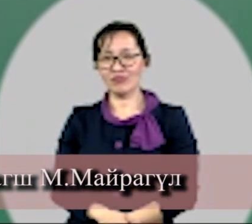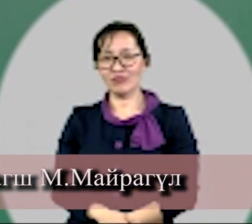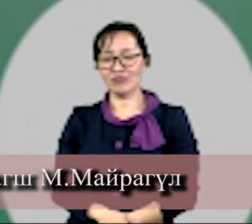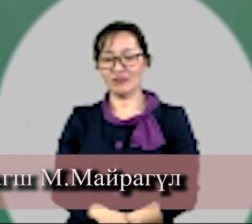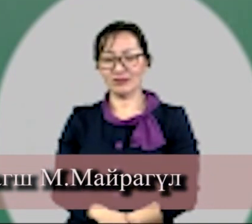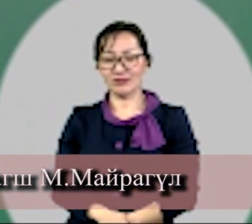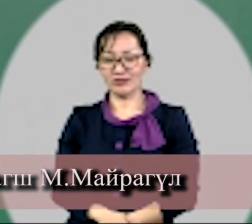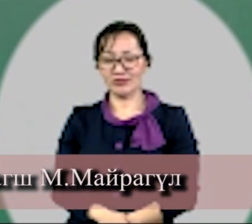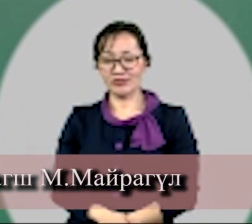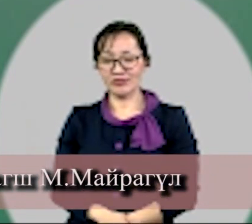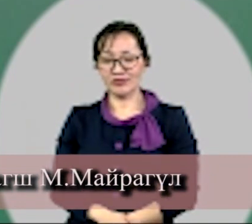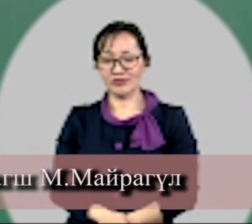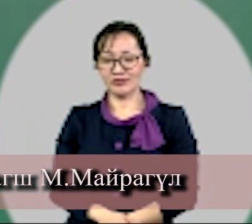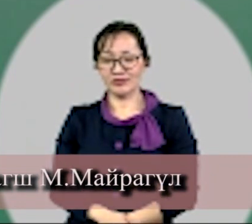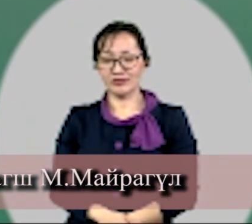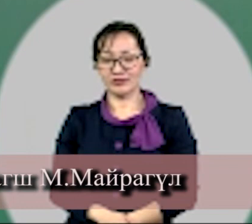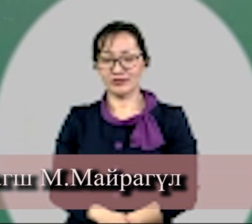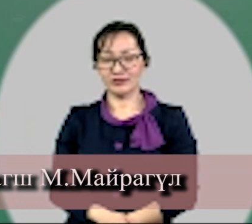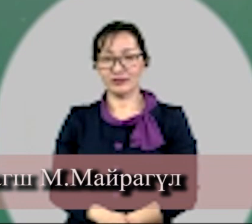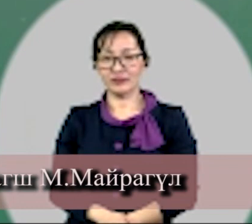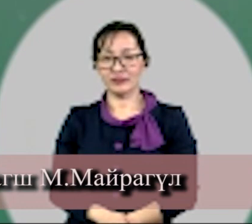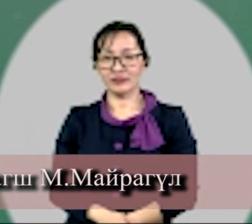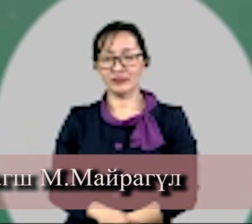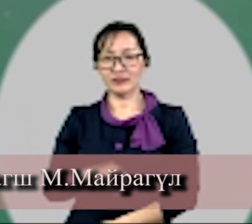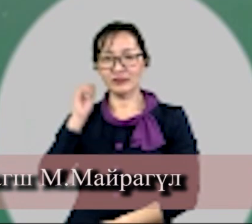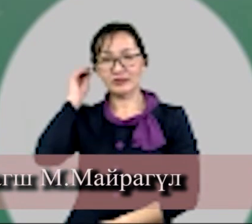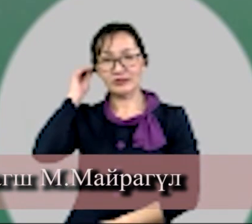деп сандарды айыра алатын болдық, е, балалар?